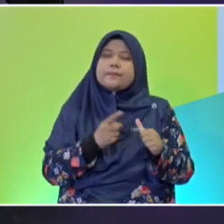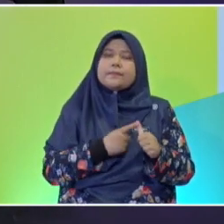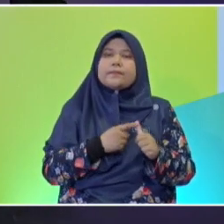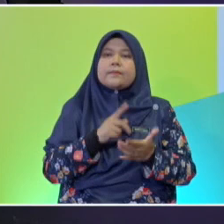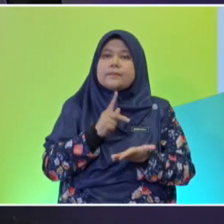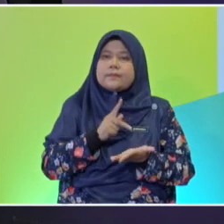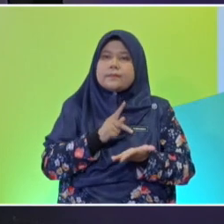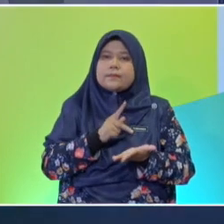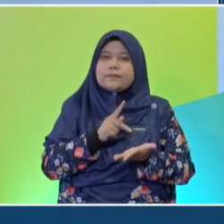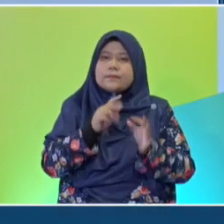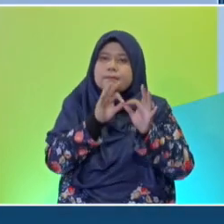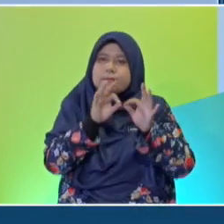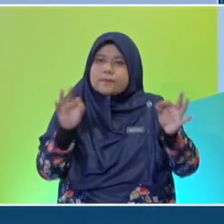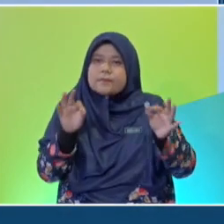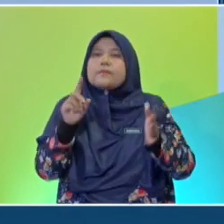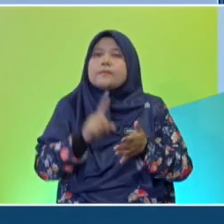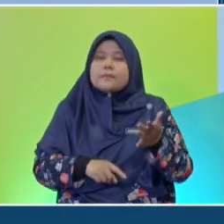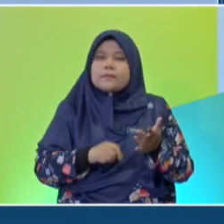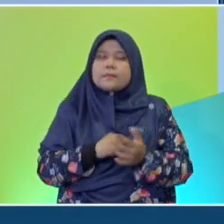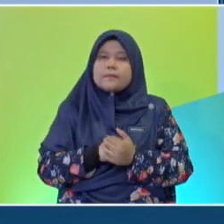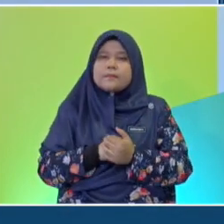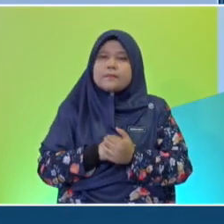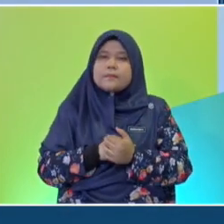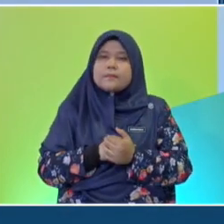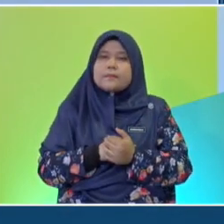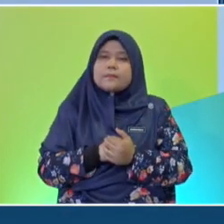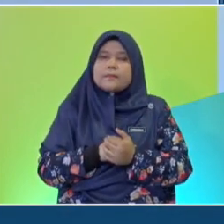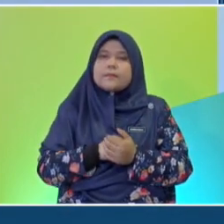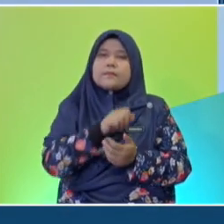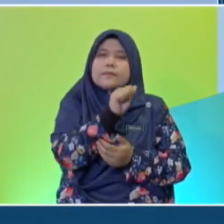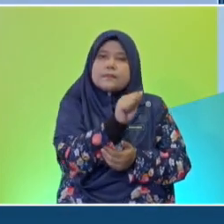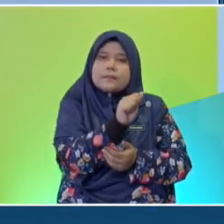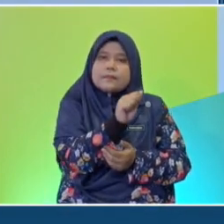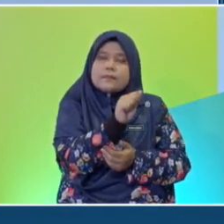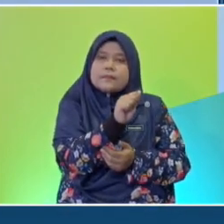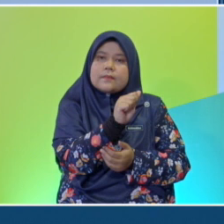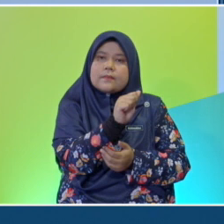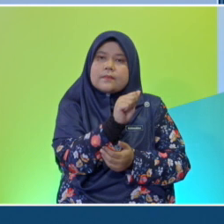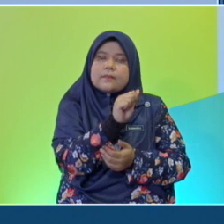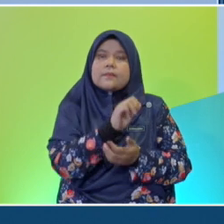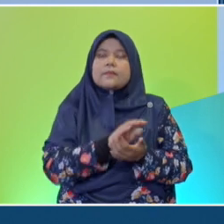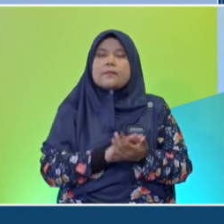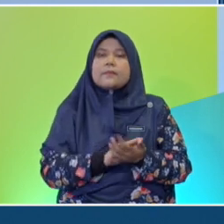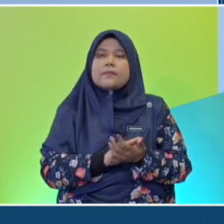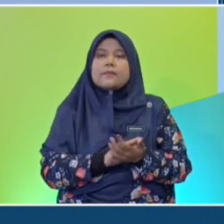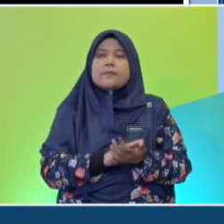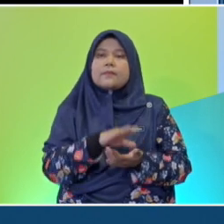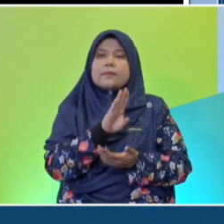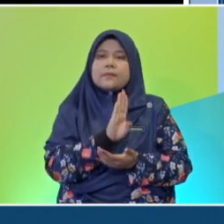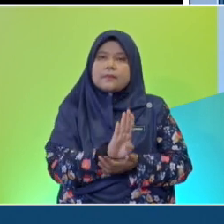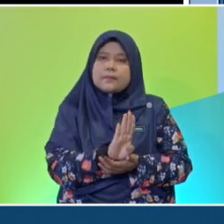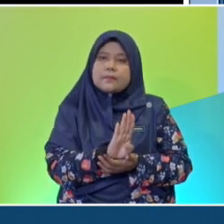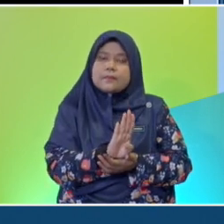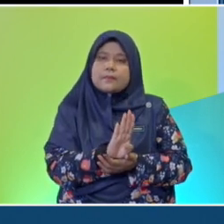adalah apakah nisbah yang melibatkan dua quality yang berbeda ataupun